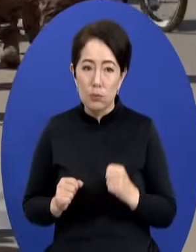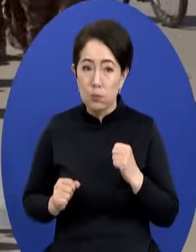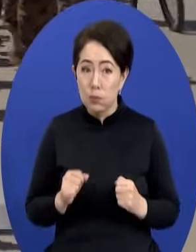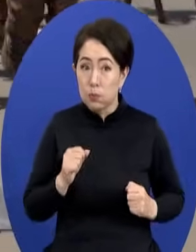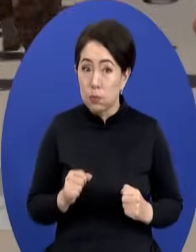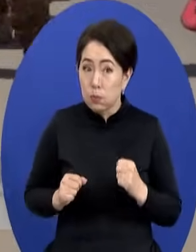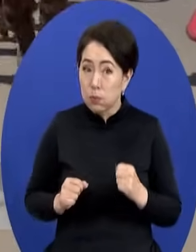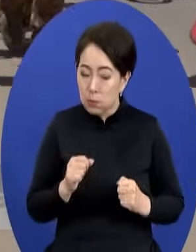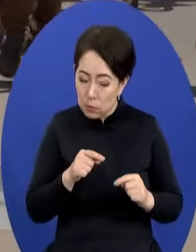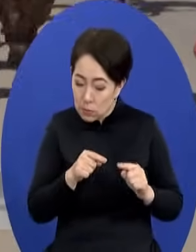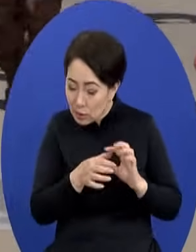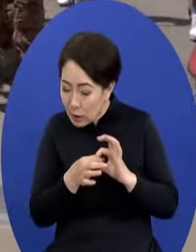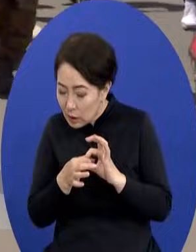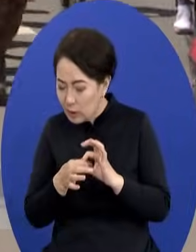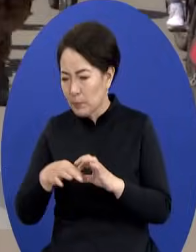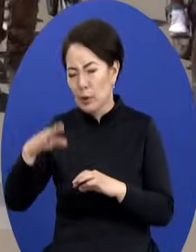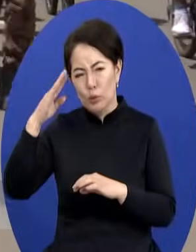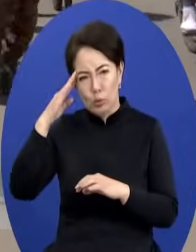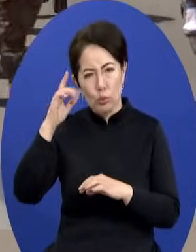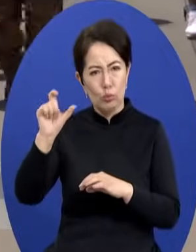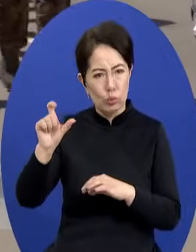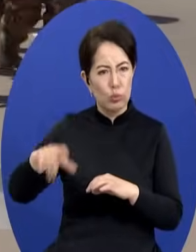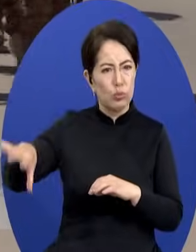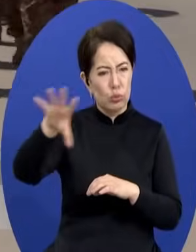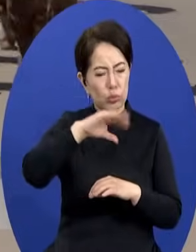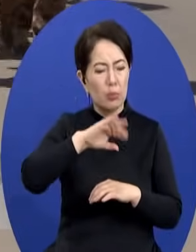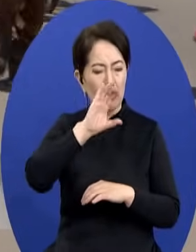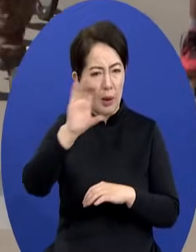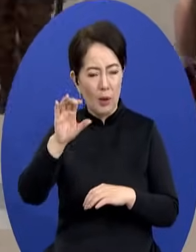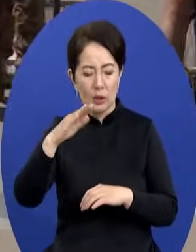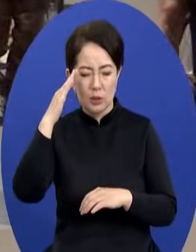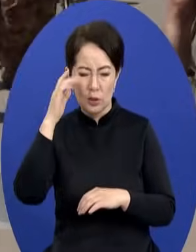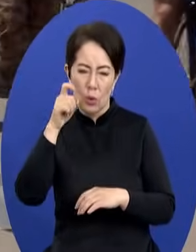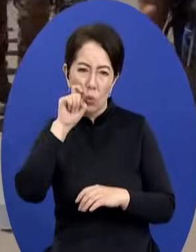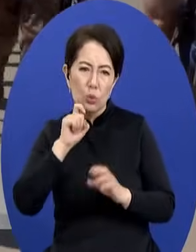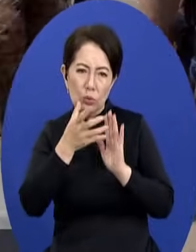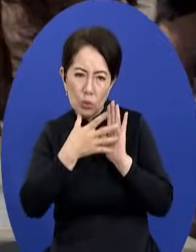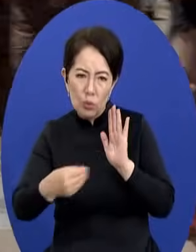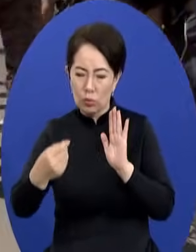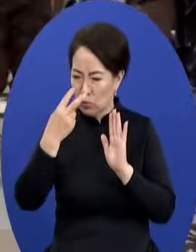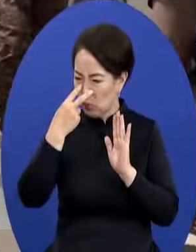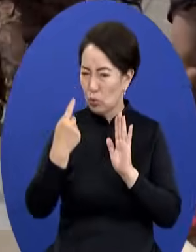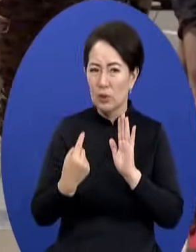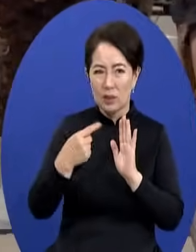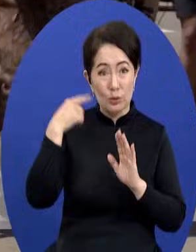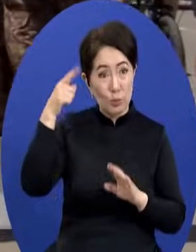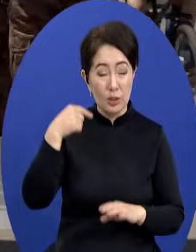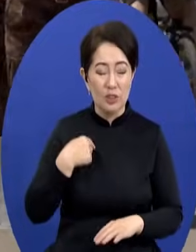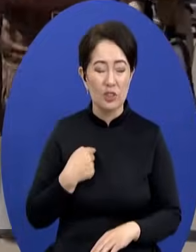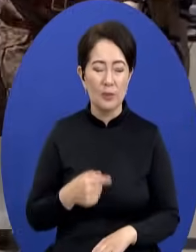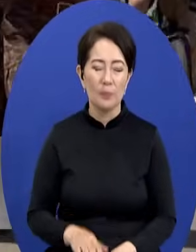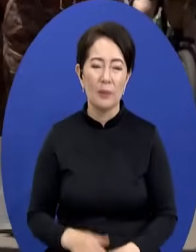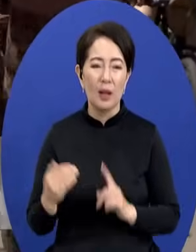Монголын ард түмэн одоо зэвсэгт хүчин болоод хүчний байгууллагуудаас хөвсөж хүлээж байсан болоо гэсэн бодол төрж байна. Илгүй яах